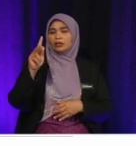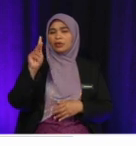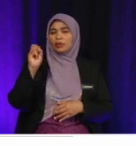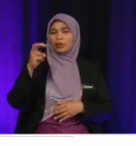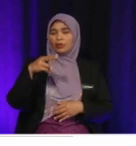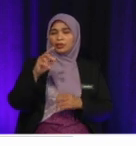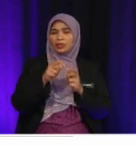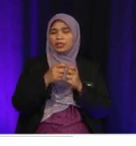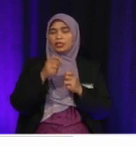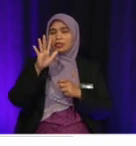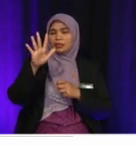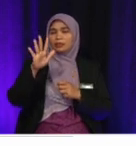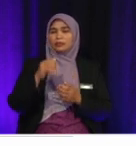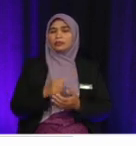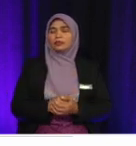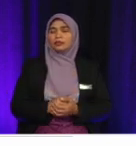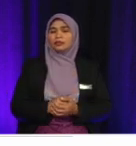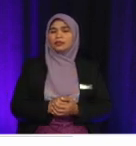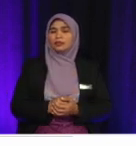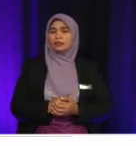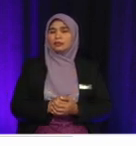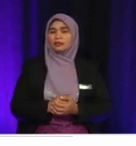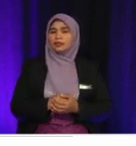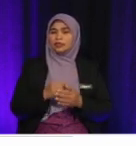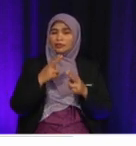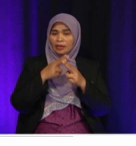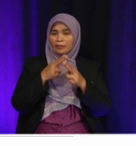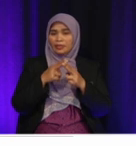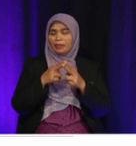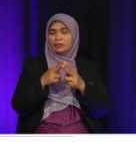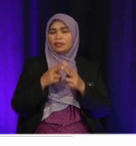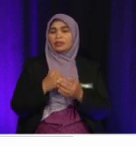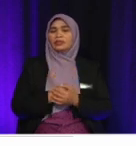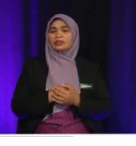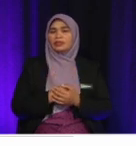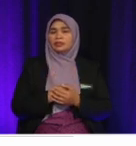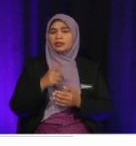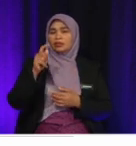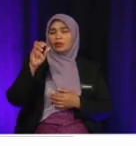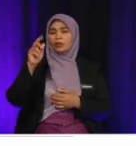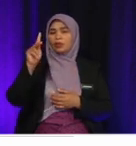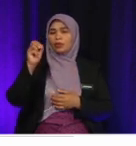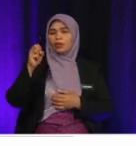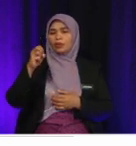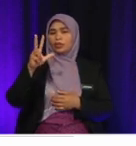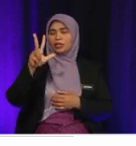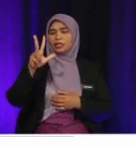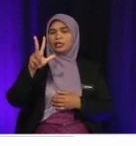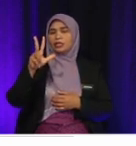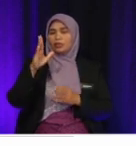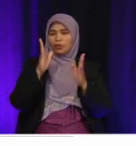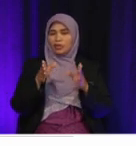yang anda kena kuasai iaitu Salahuddin al-ayyubi Imam Hassan al-ban dan tokoh dari Malaysia